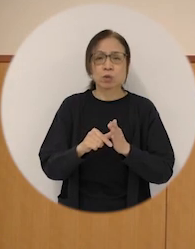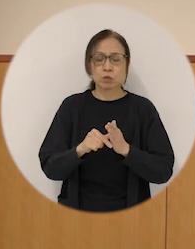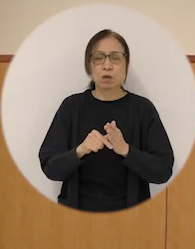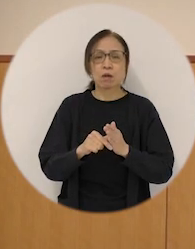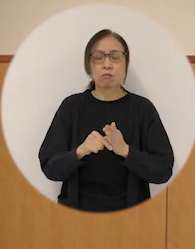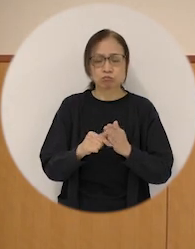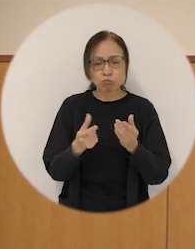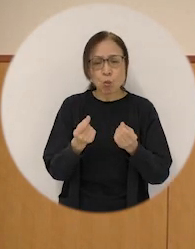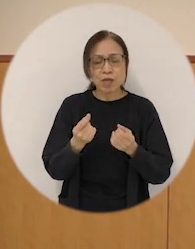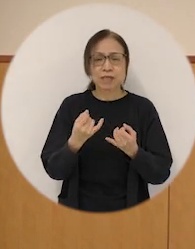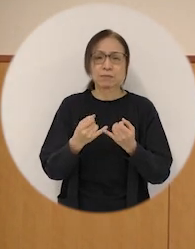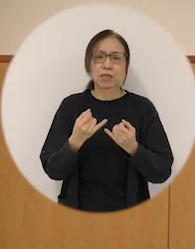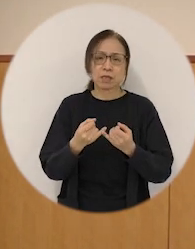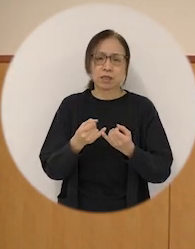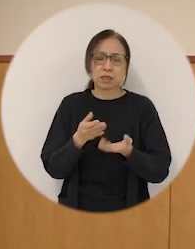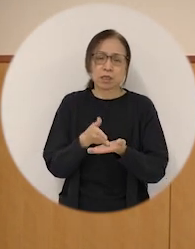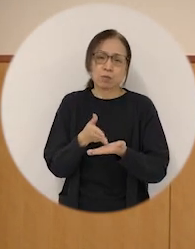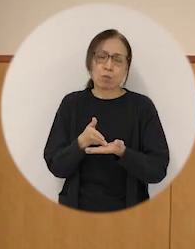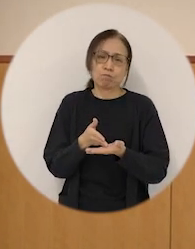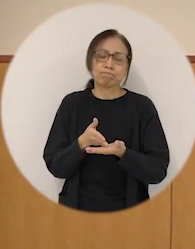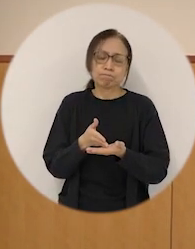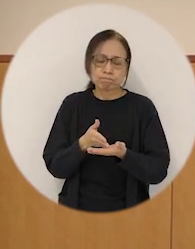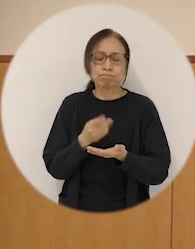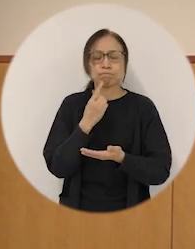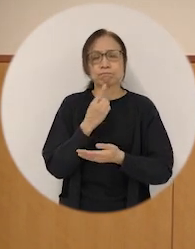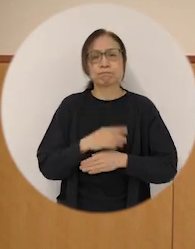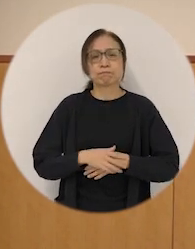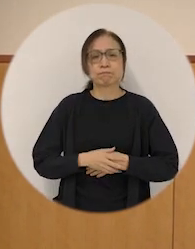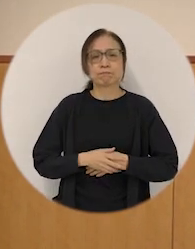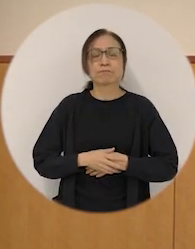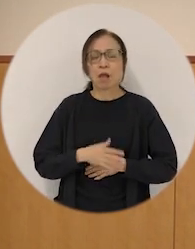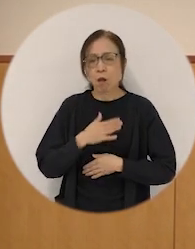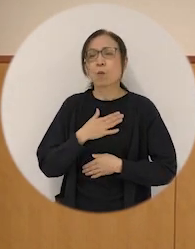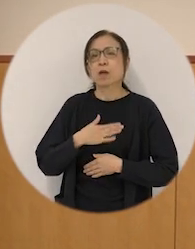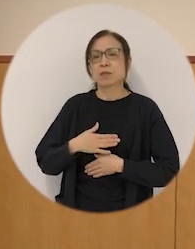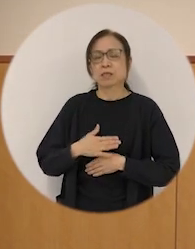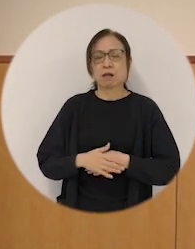お答えするのみでございます。 わかりました。